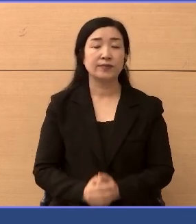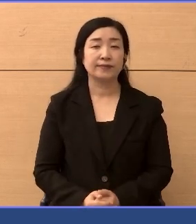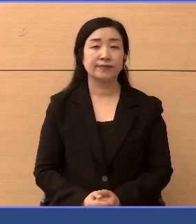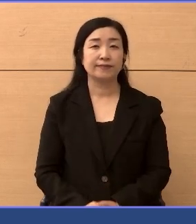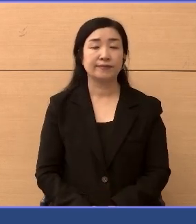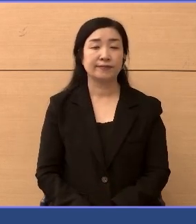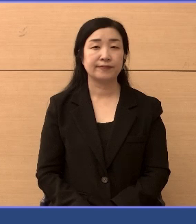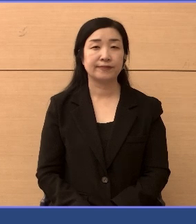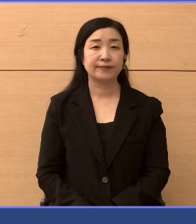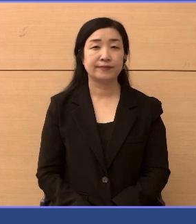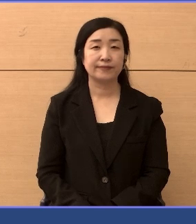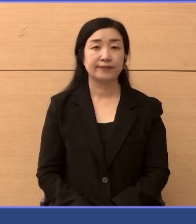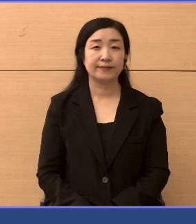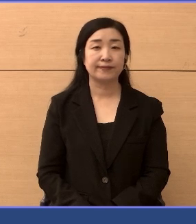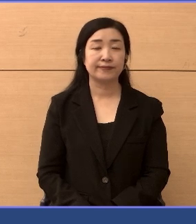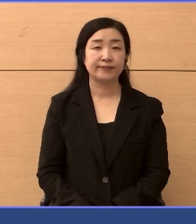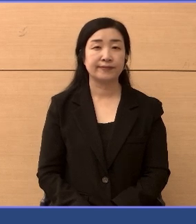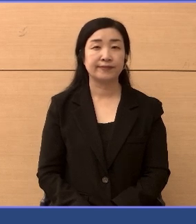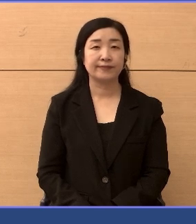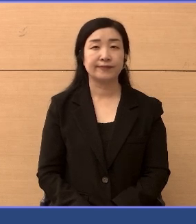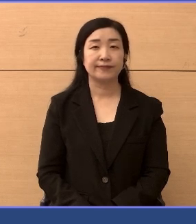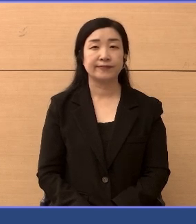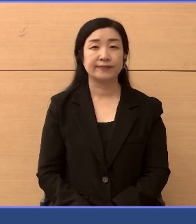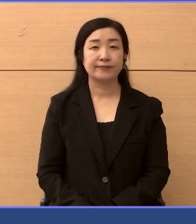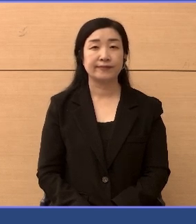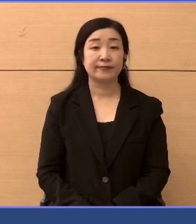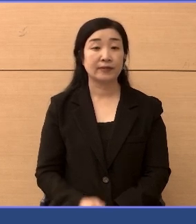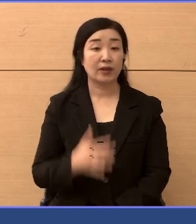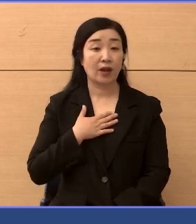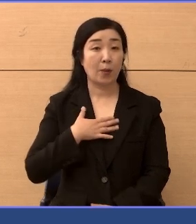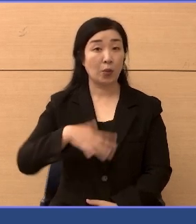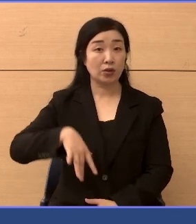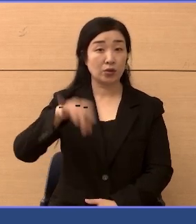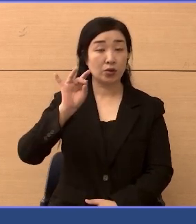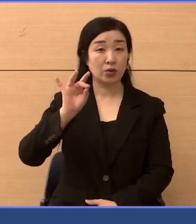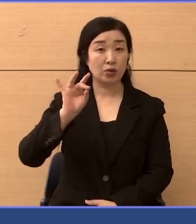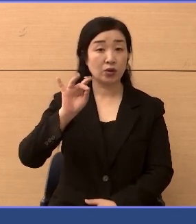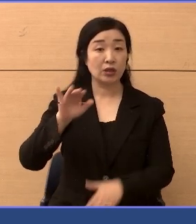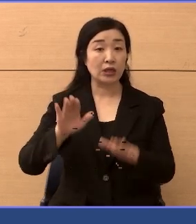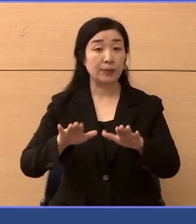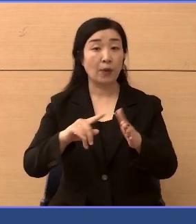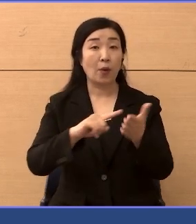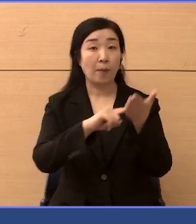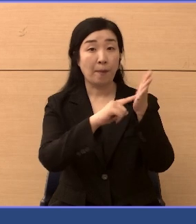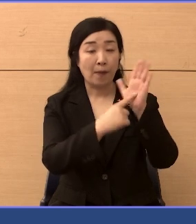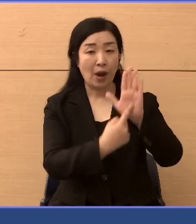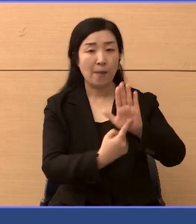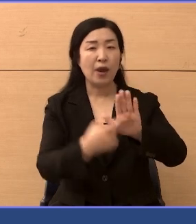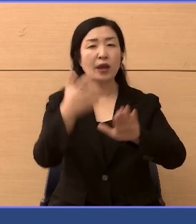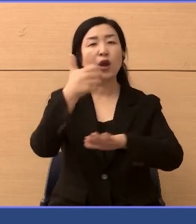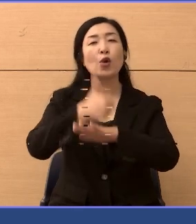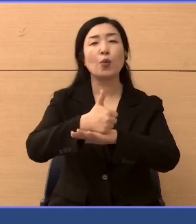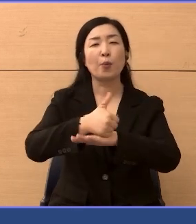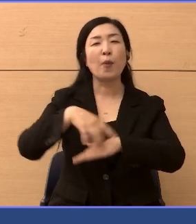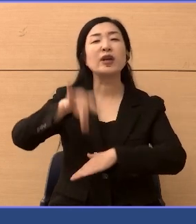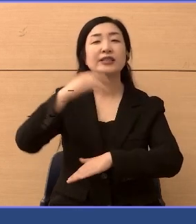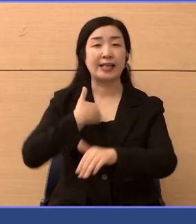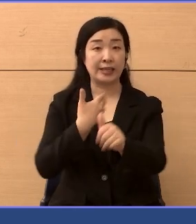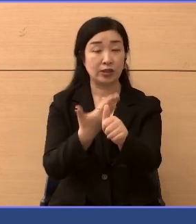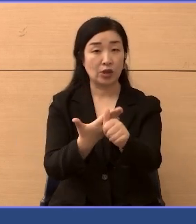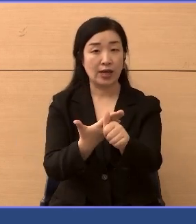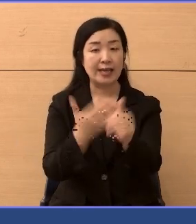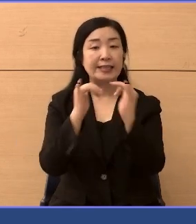the conclusion of my 제가 talk 일단 is as follows. 이번 that 발표에 대한 결론을 우선 humans 말씀드리겠습니다.